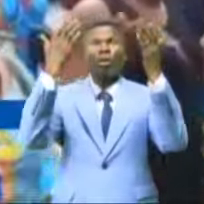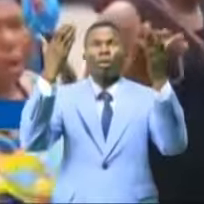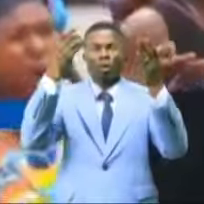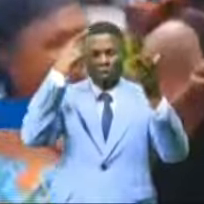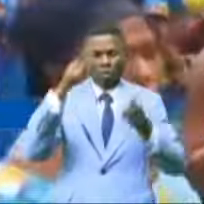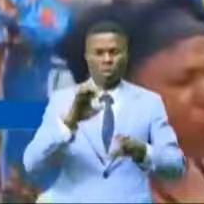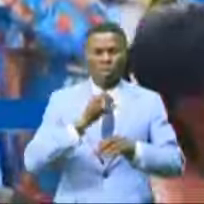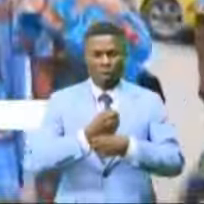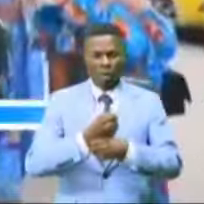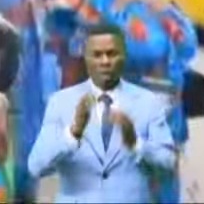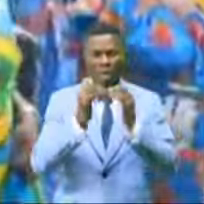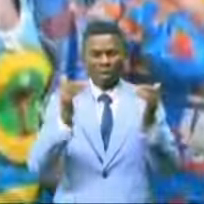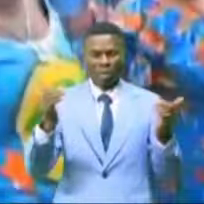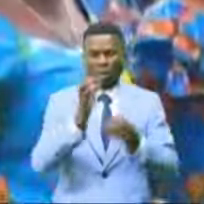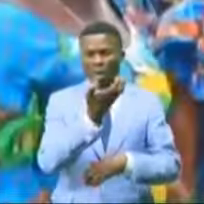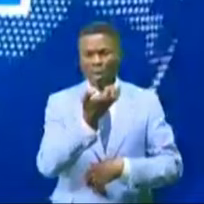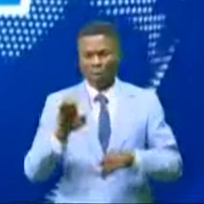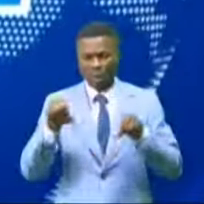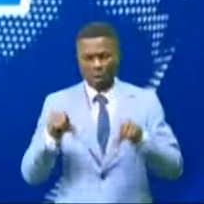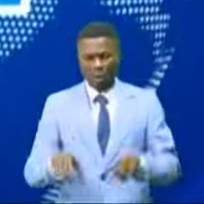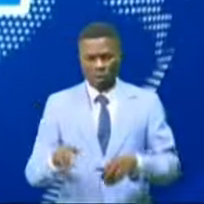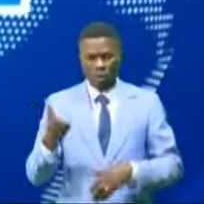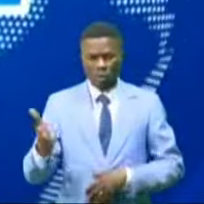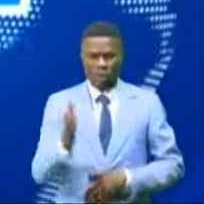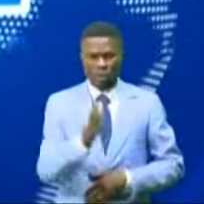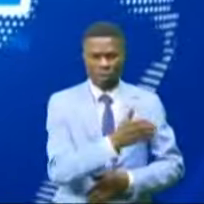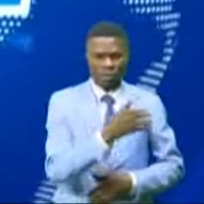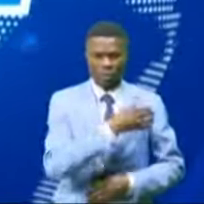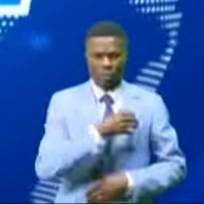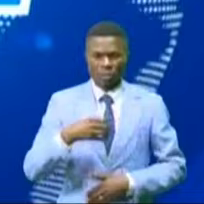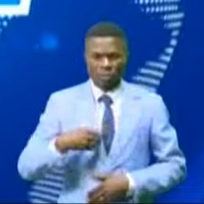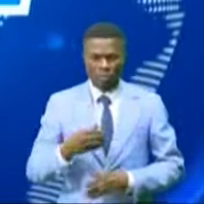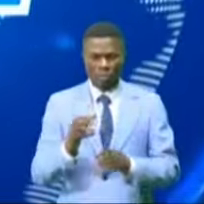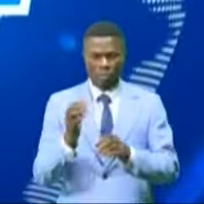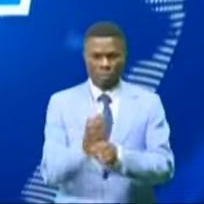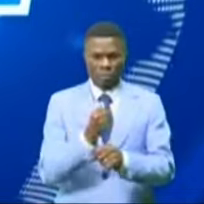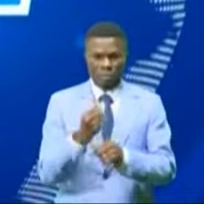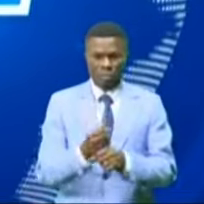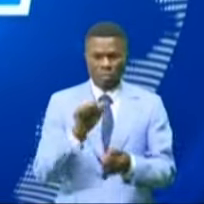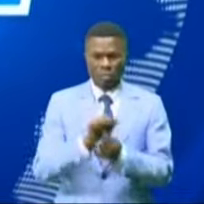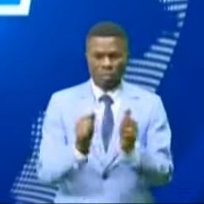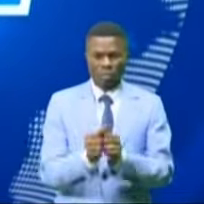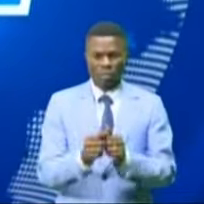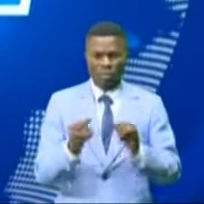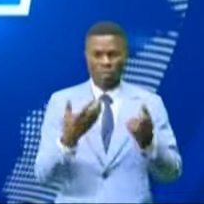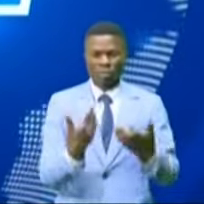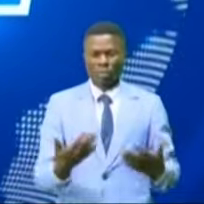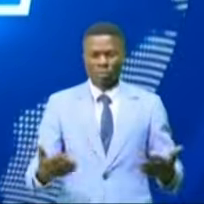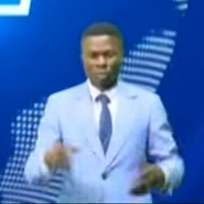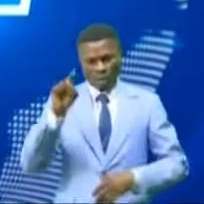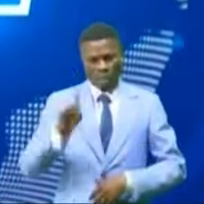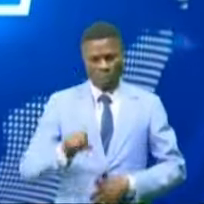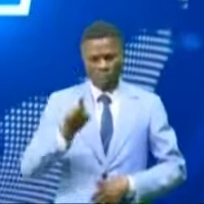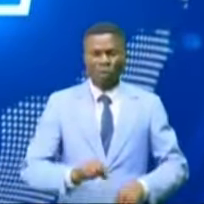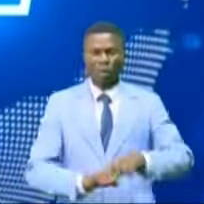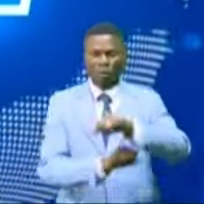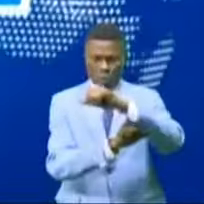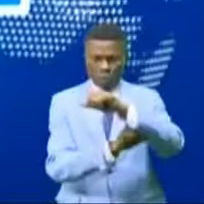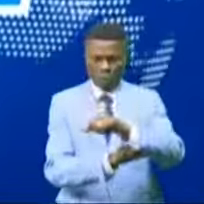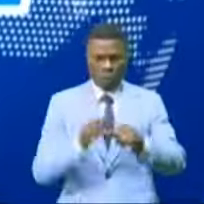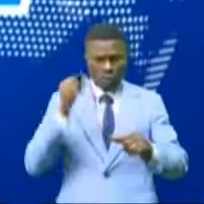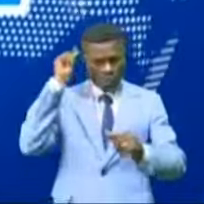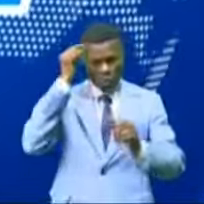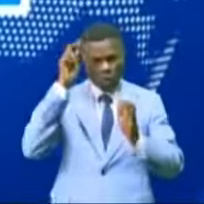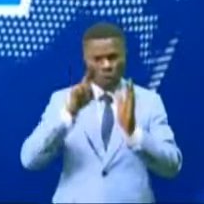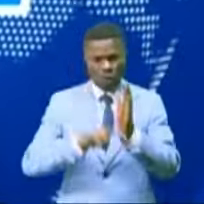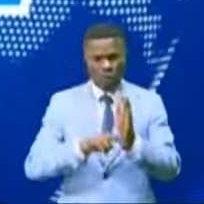la restauration de la paix en RDC. Les femmes qui évoluent dans le secteur informel ont besoin de soutien du